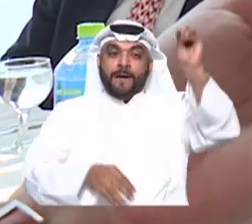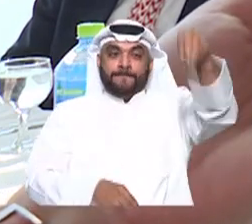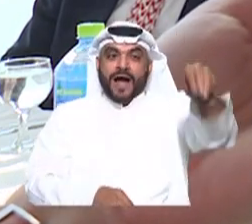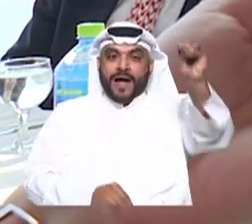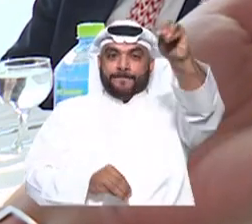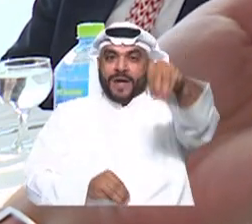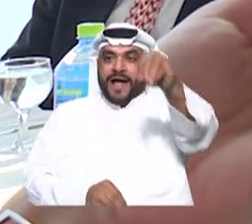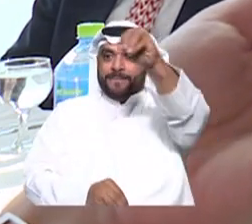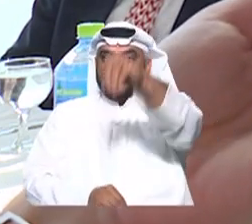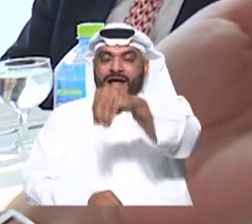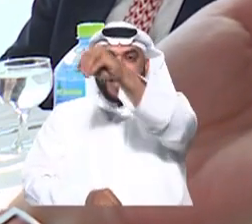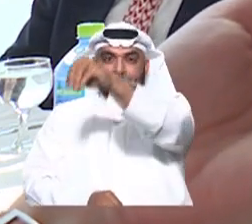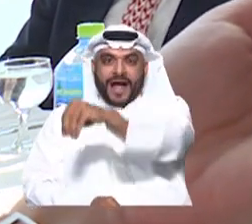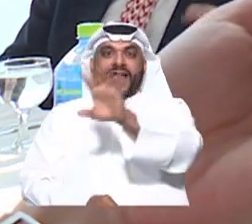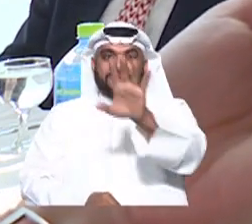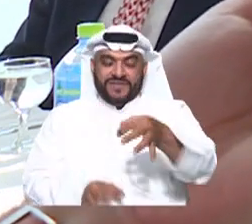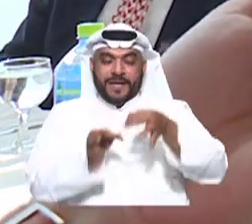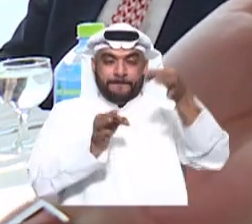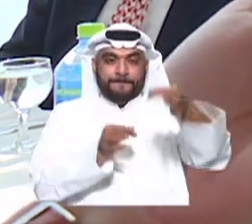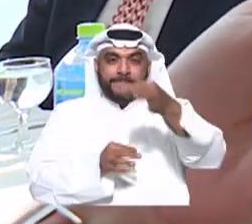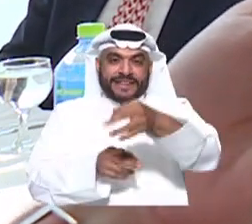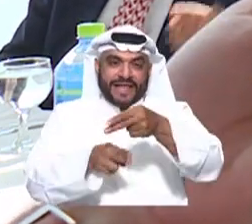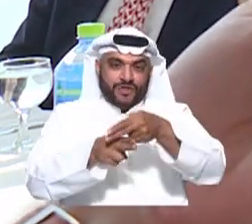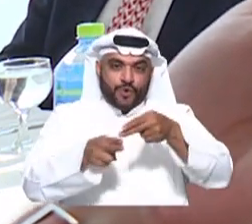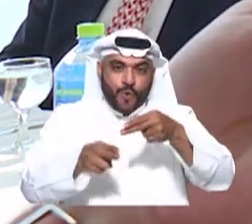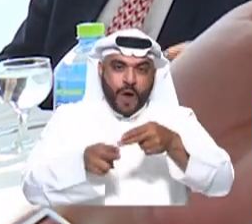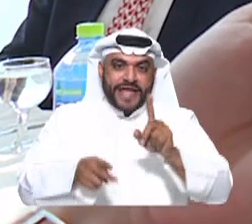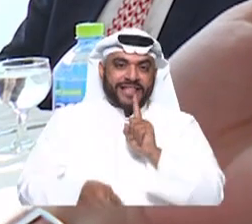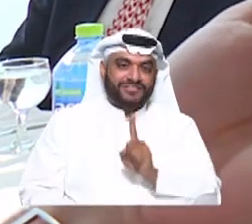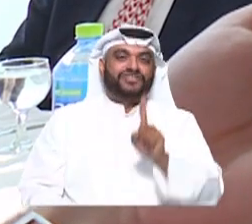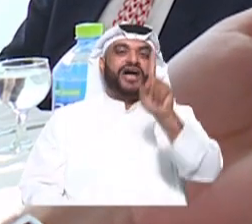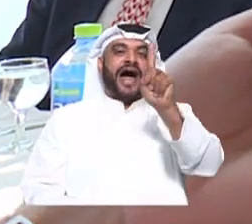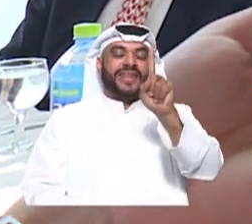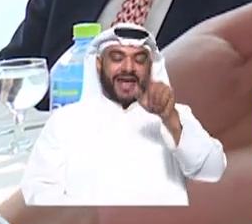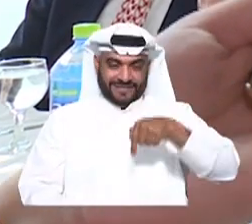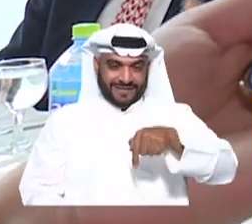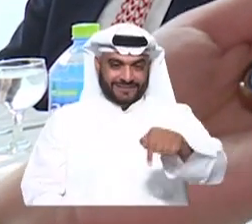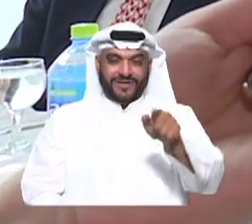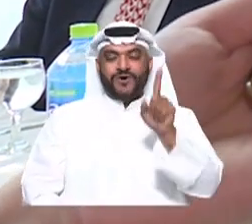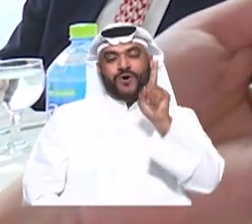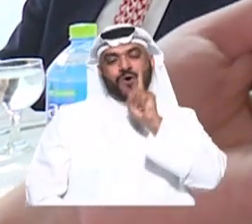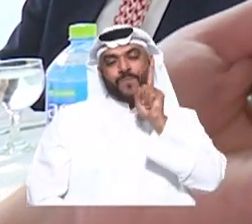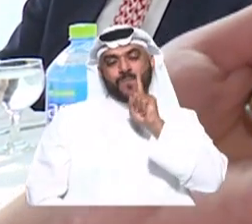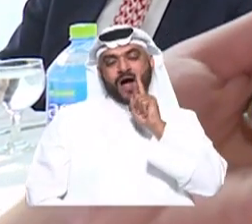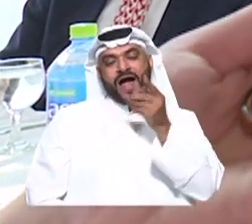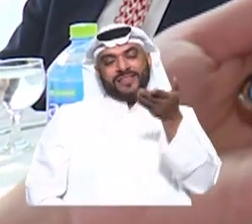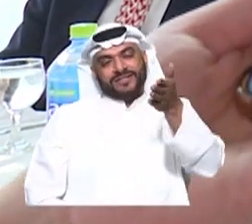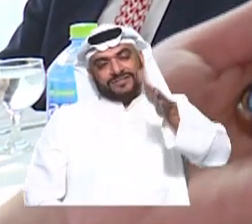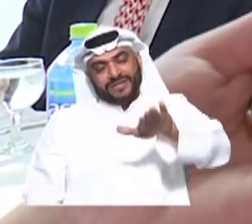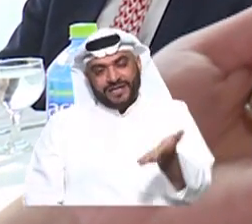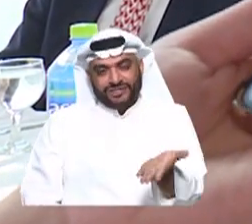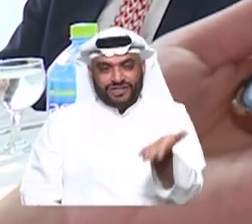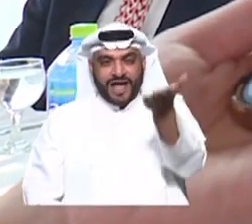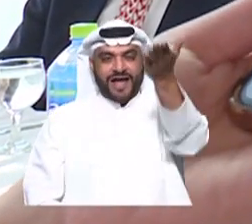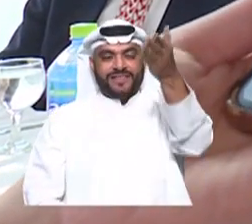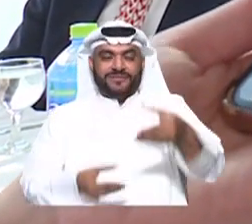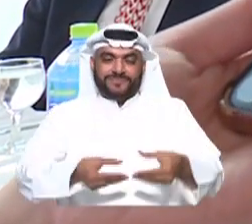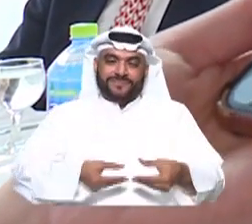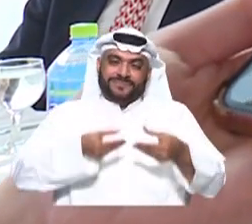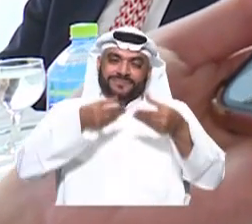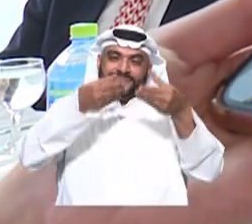مناطق الكويت. إن شاء الله راح يكونوا معنا في هذه المناسبة، أمهات الشهداء وأرامل الشهداء راح يكرمون